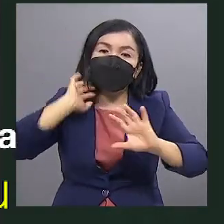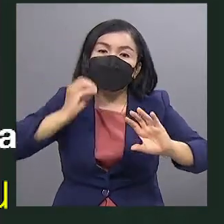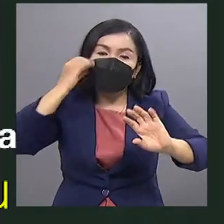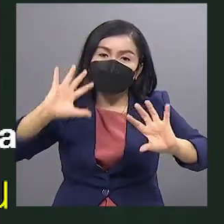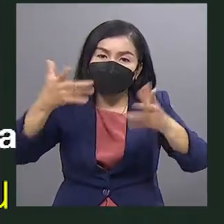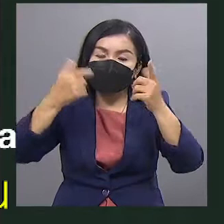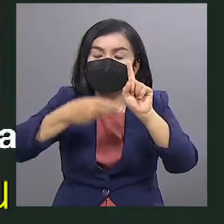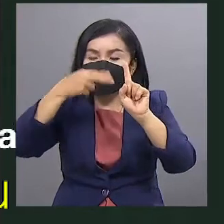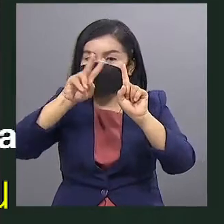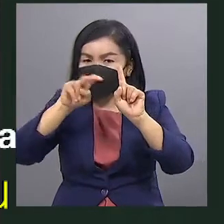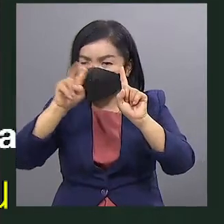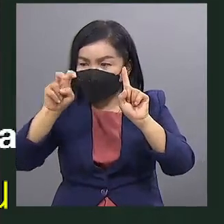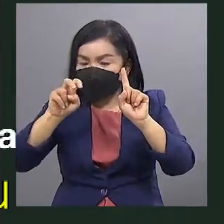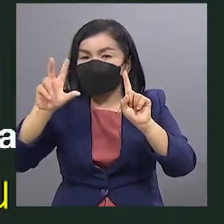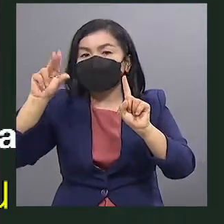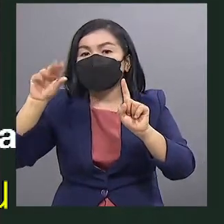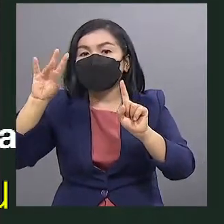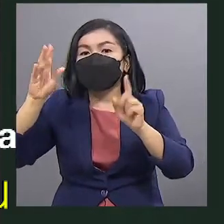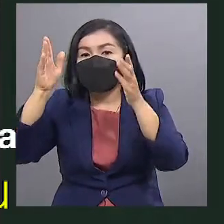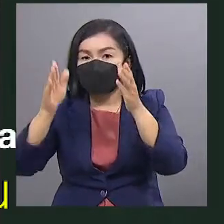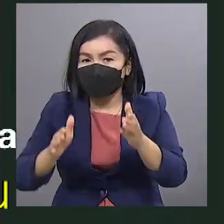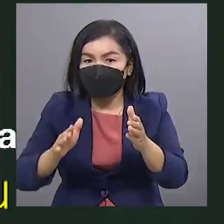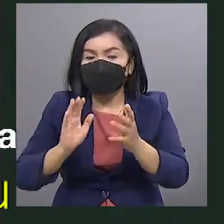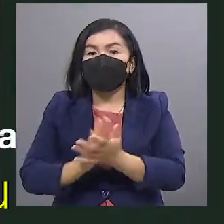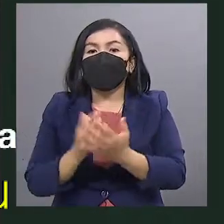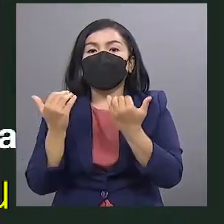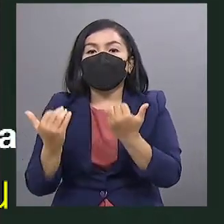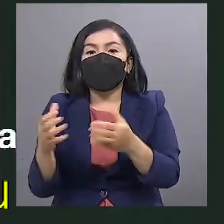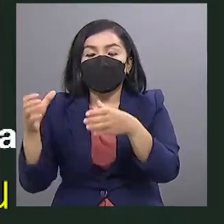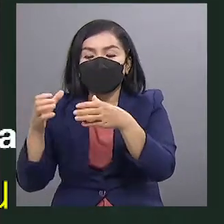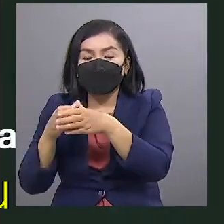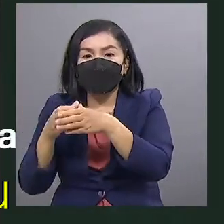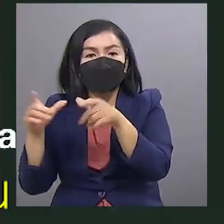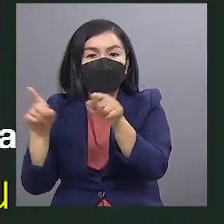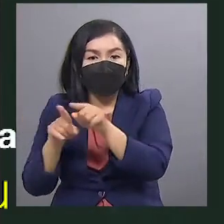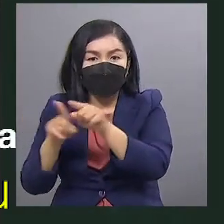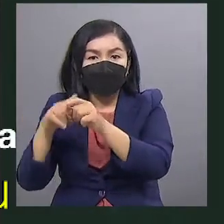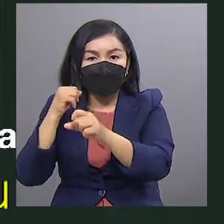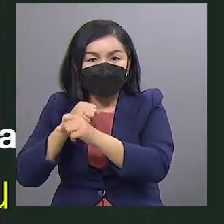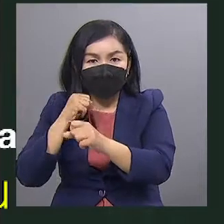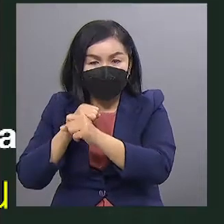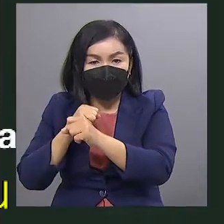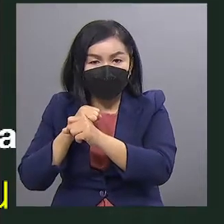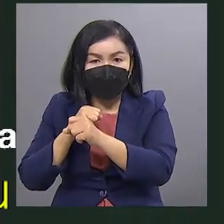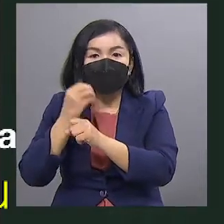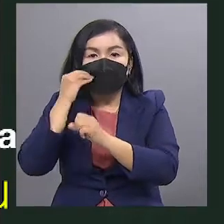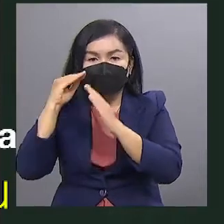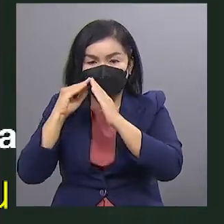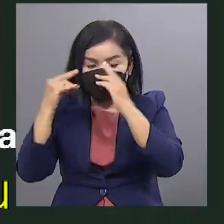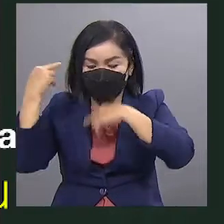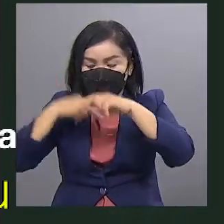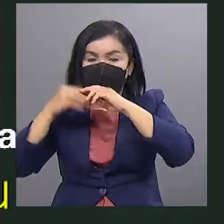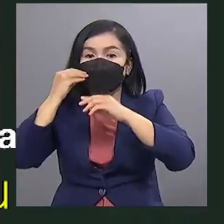7 คนส่นอีกคนกลุมหนึงที่ทำ Community Isolationตอนนี้มี 5